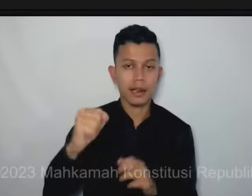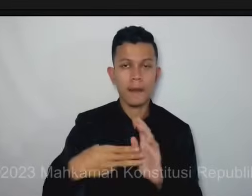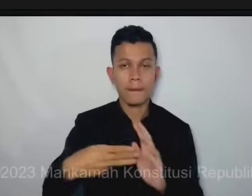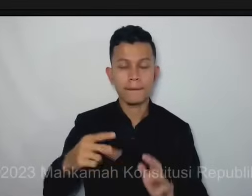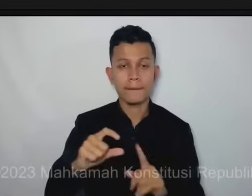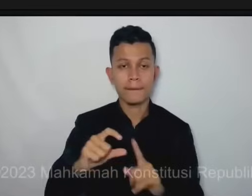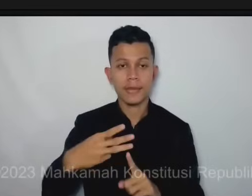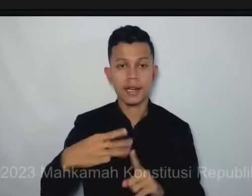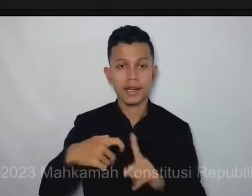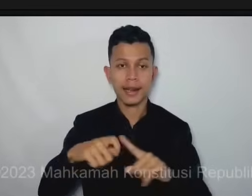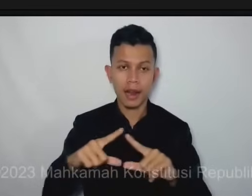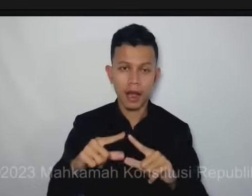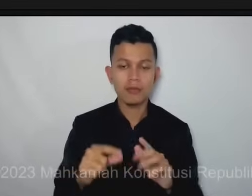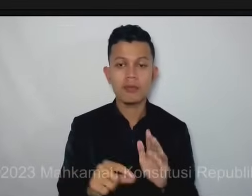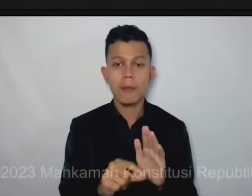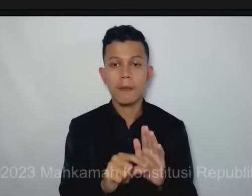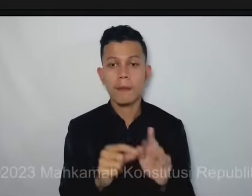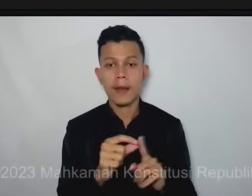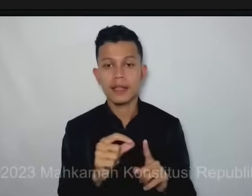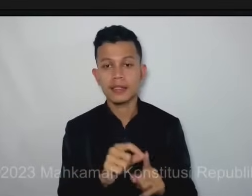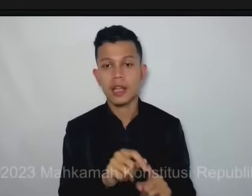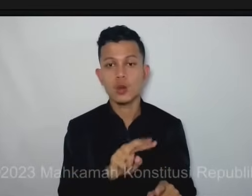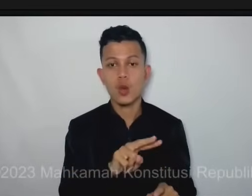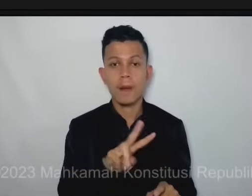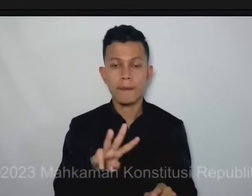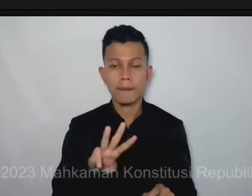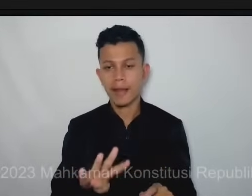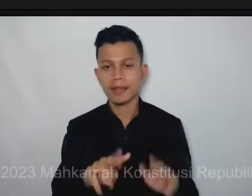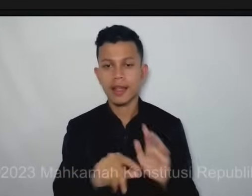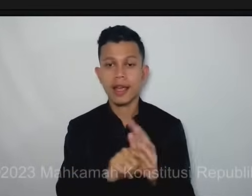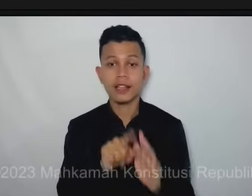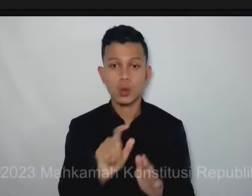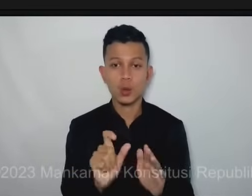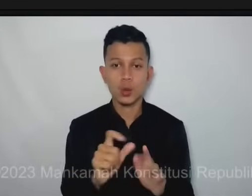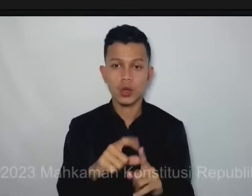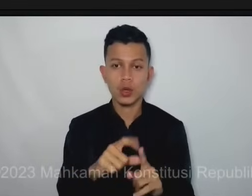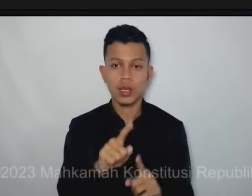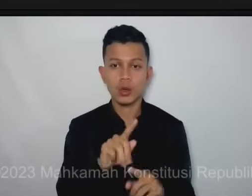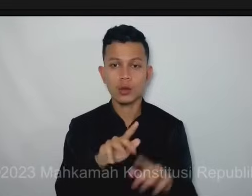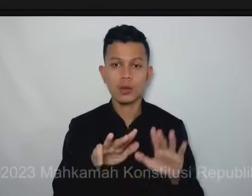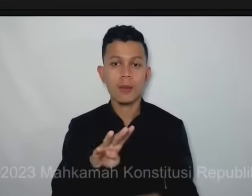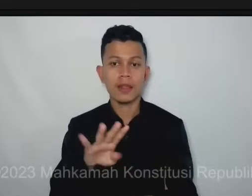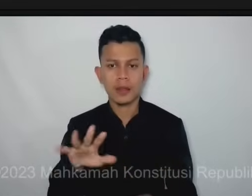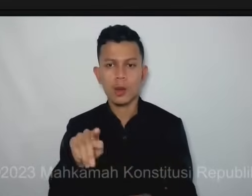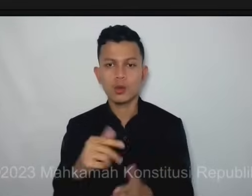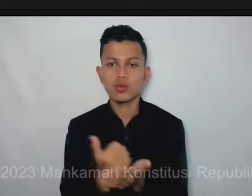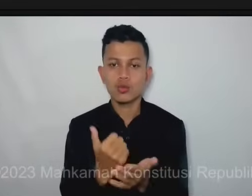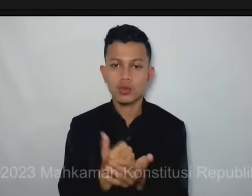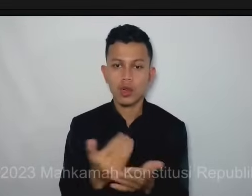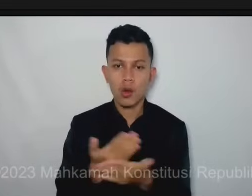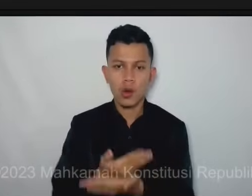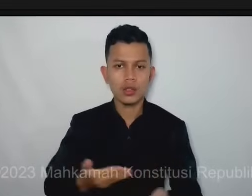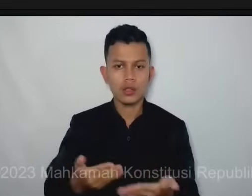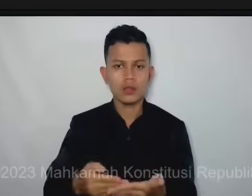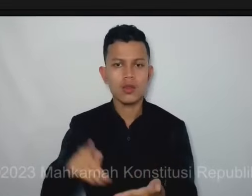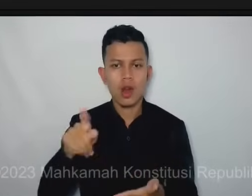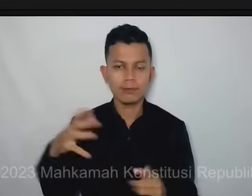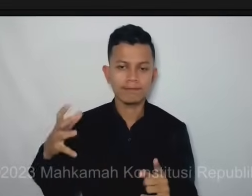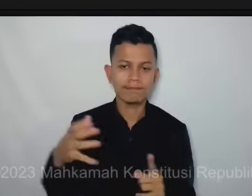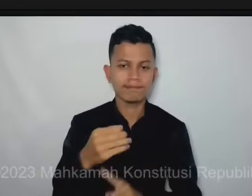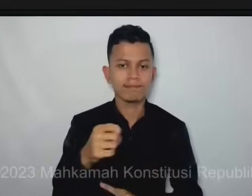pasal 24 Aat 1 undang-undang Dasar 1945 sejatinya merupakan kondisi yang harus senantiasa diraih